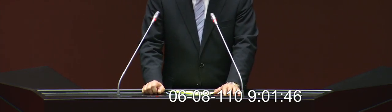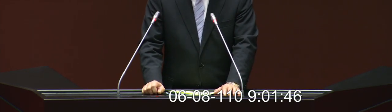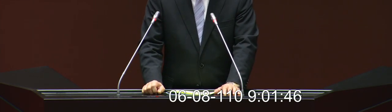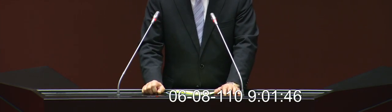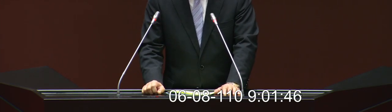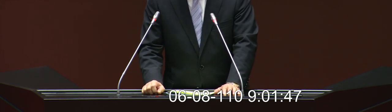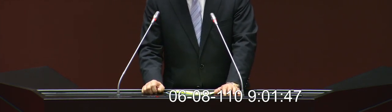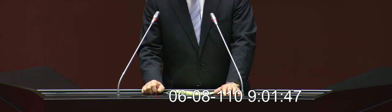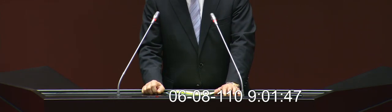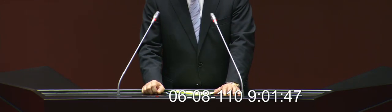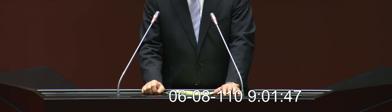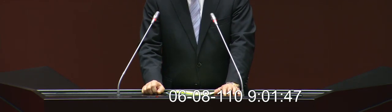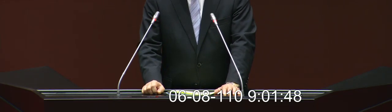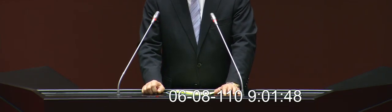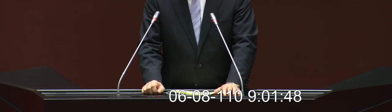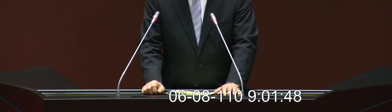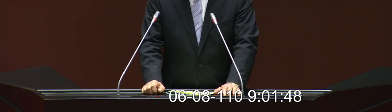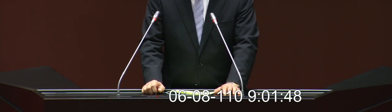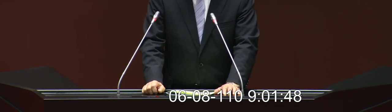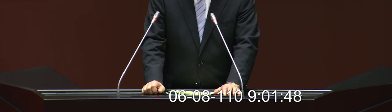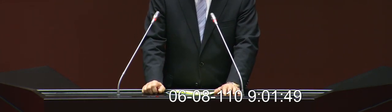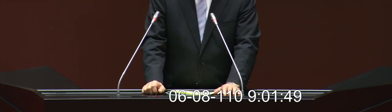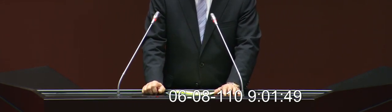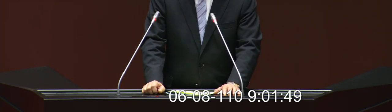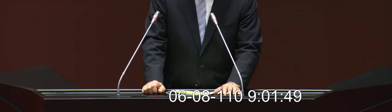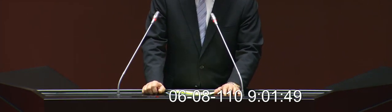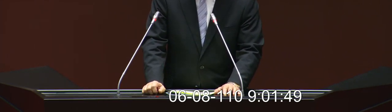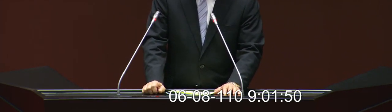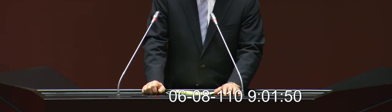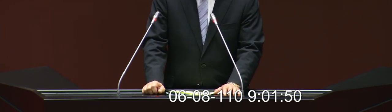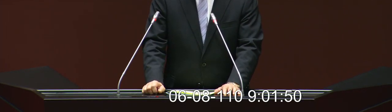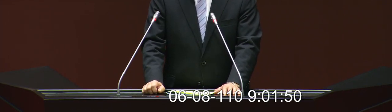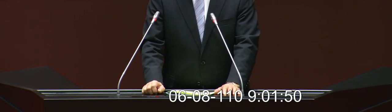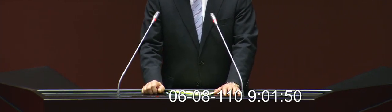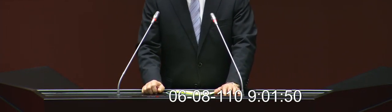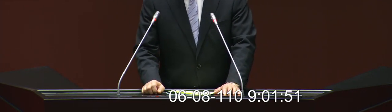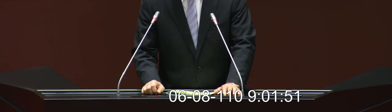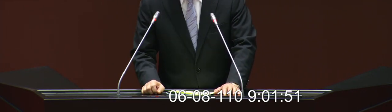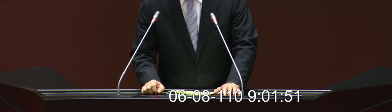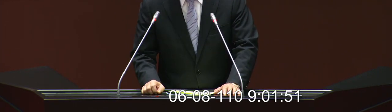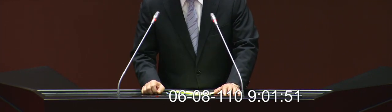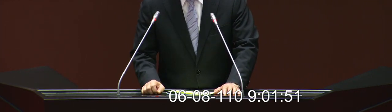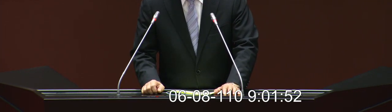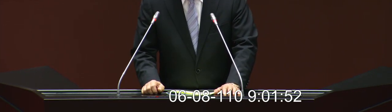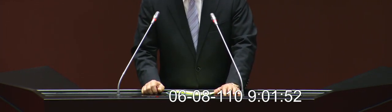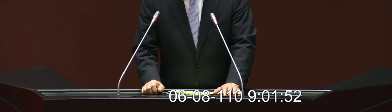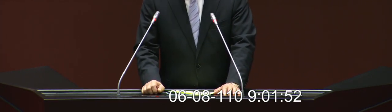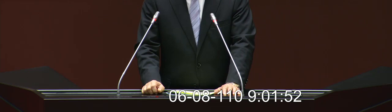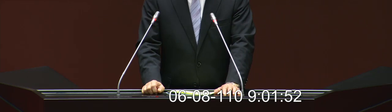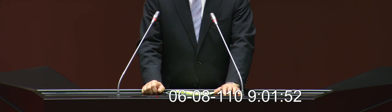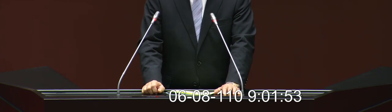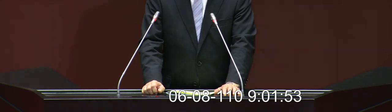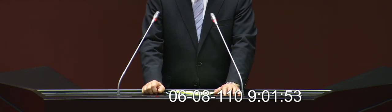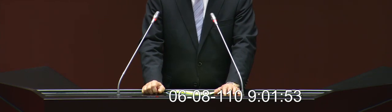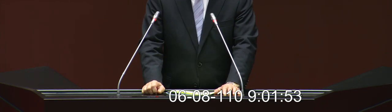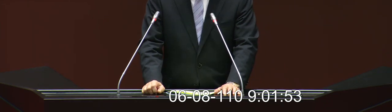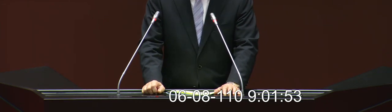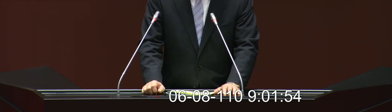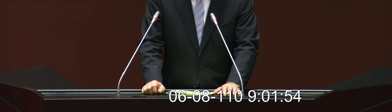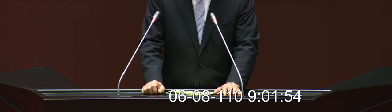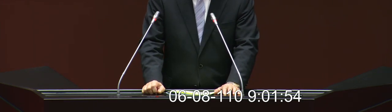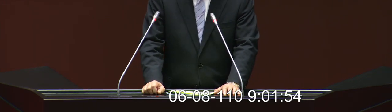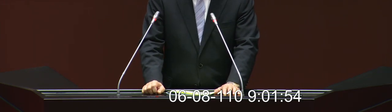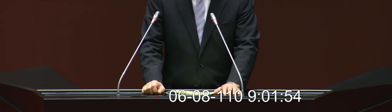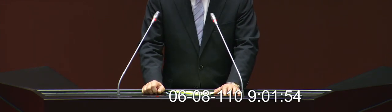10000万、5000万跳到1亿，跳到现在1亿7000多万。死亡人数